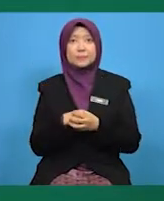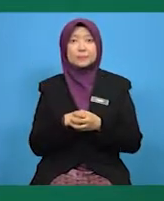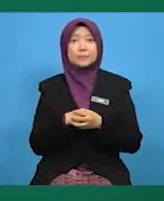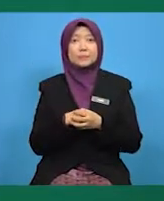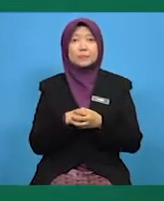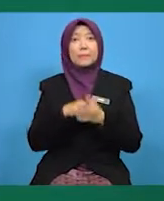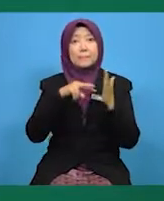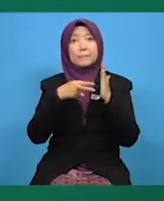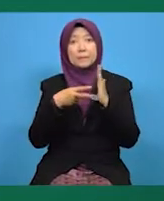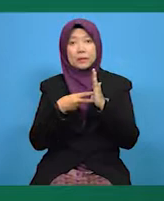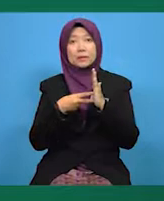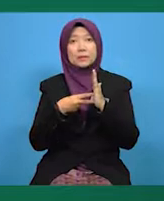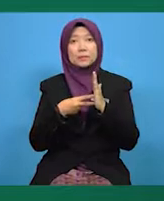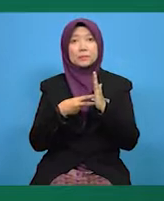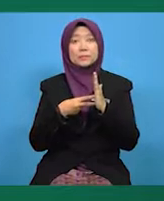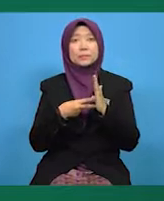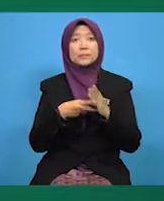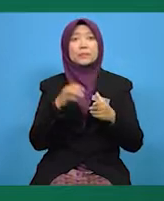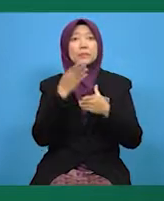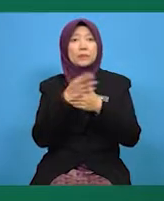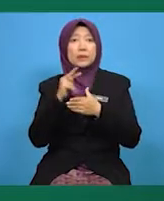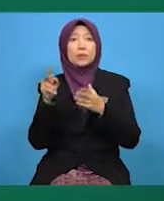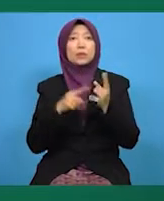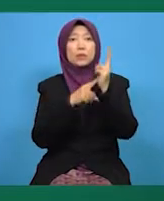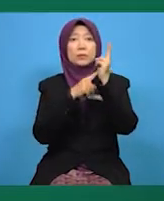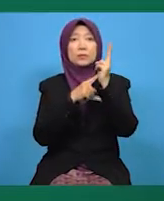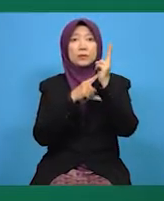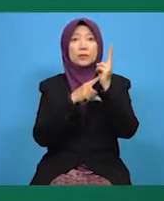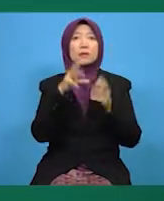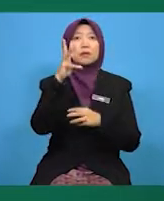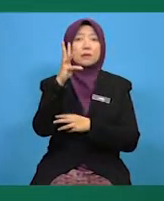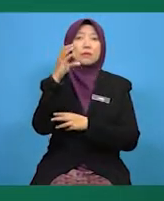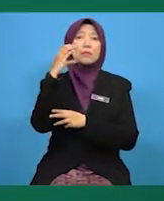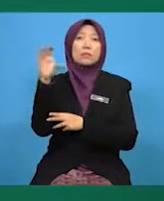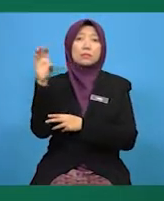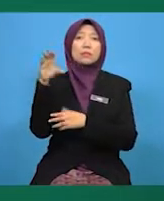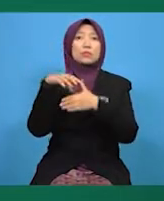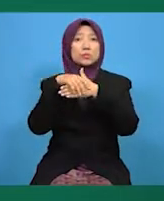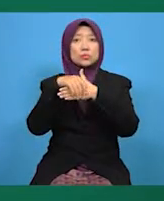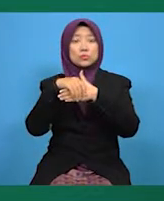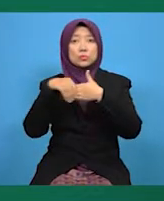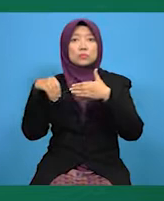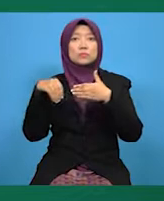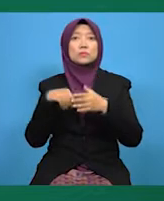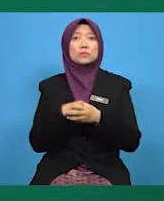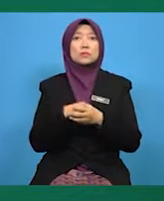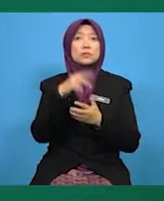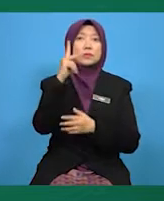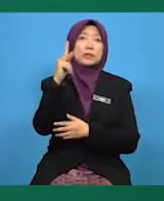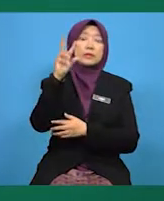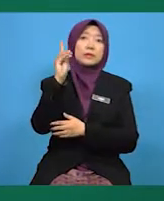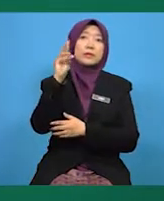ini bermakna sektor utama menyumbang sebanyak RM600 juta ringgit kepada KDNK.